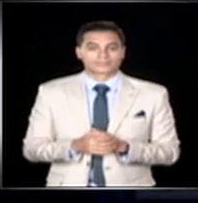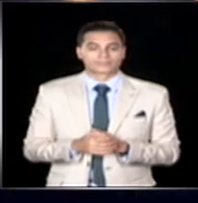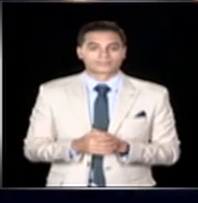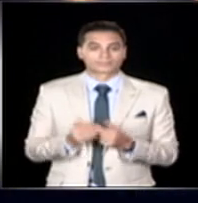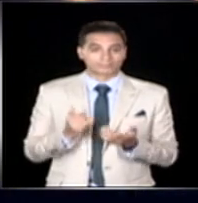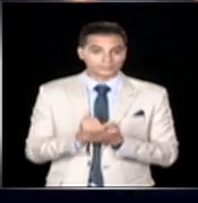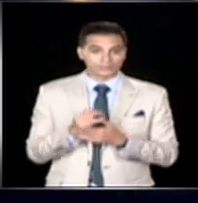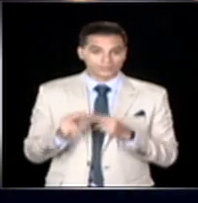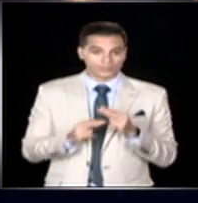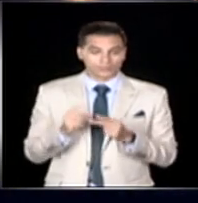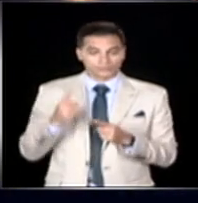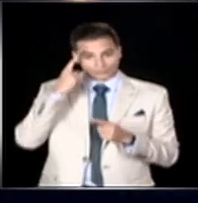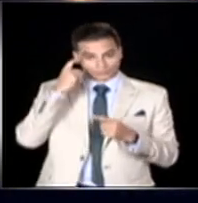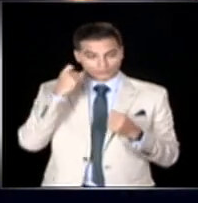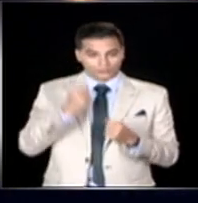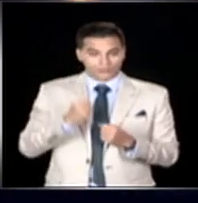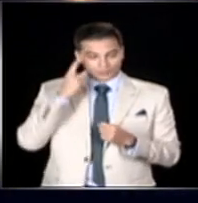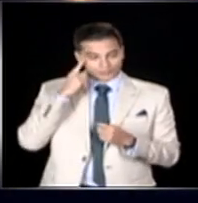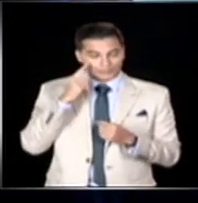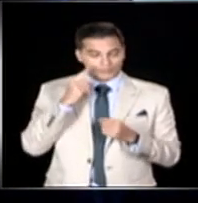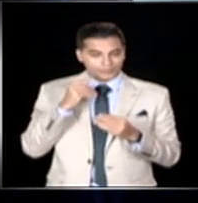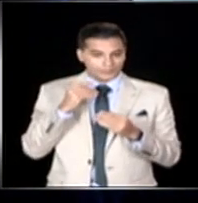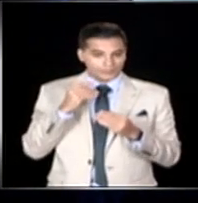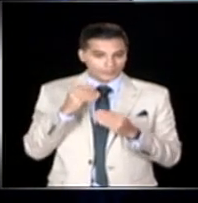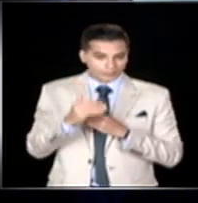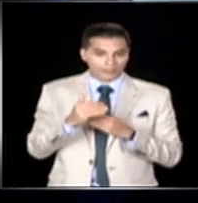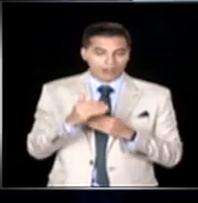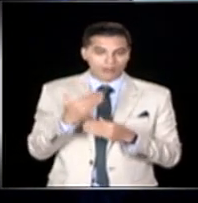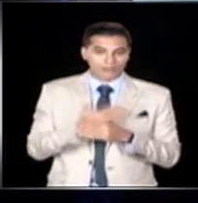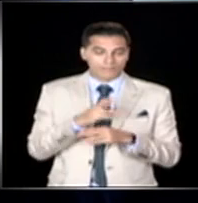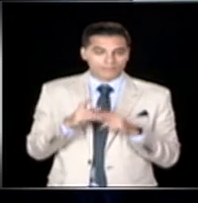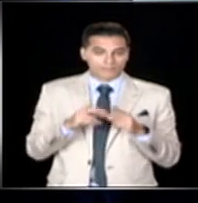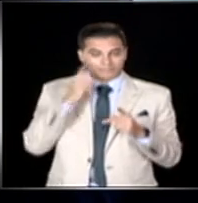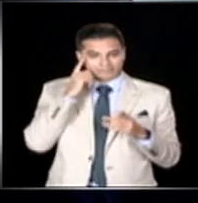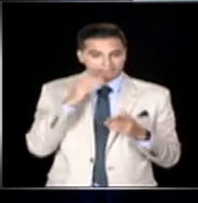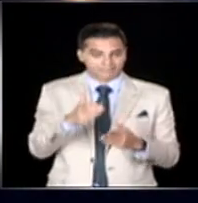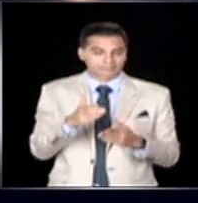بشوي فقدتوا تركيزكم ولكن لسه عندكم فرصه.